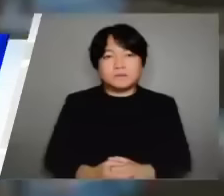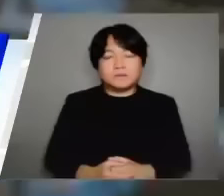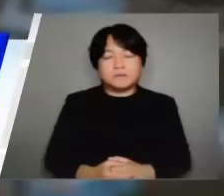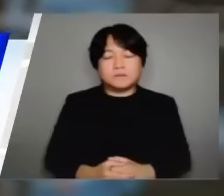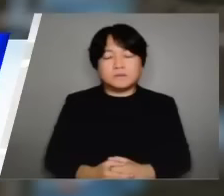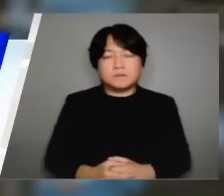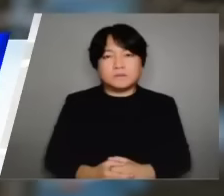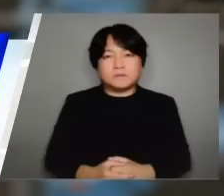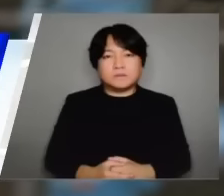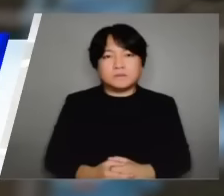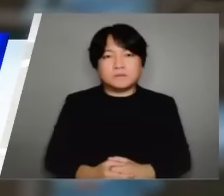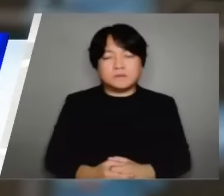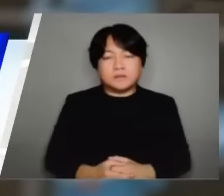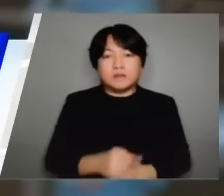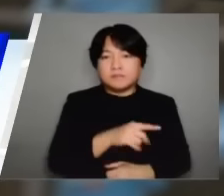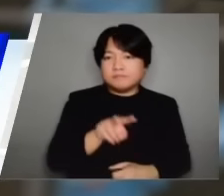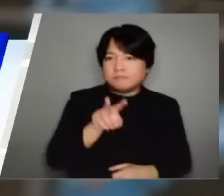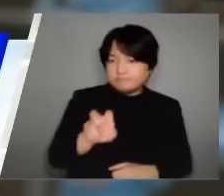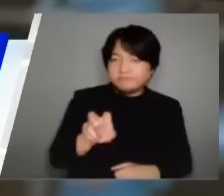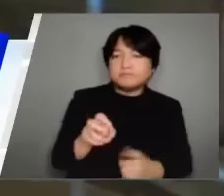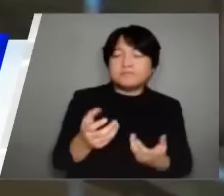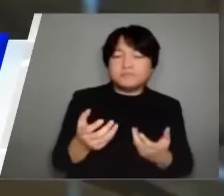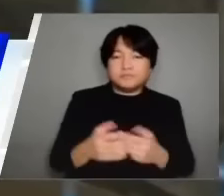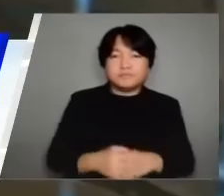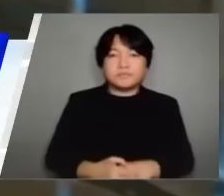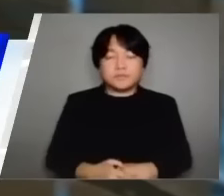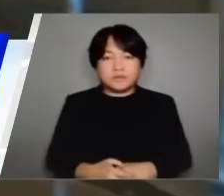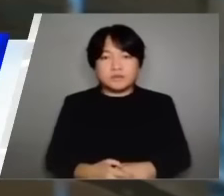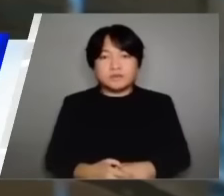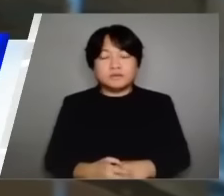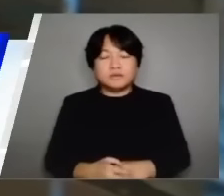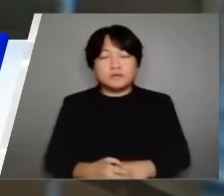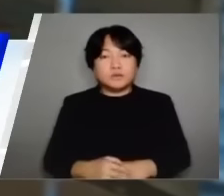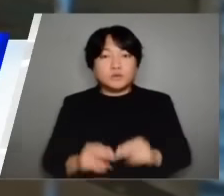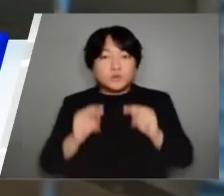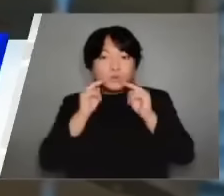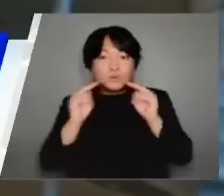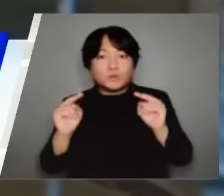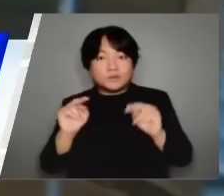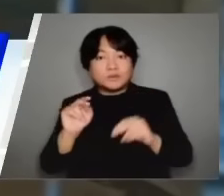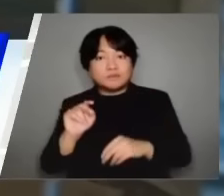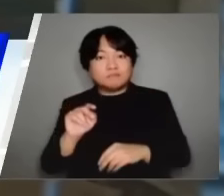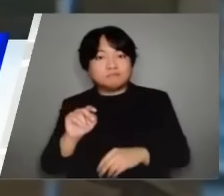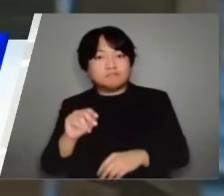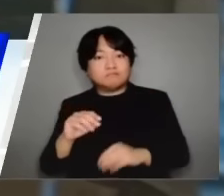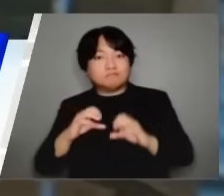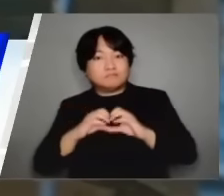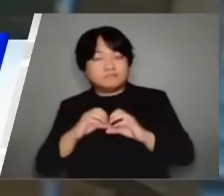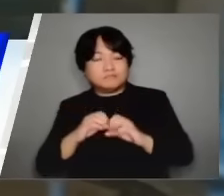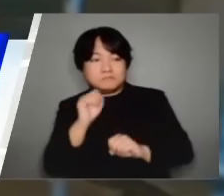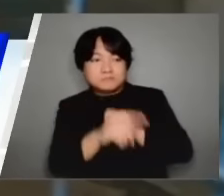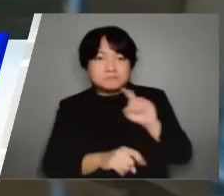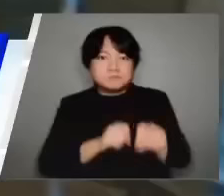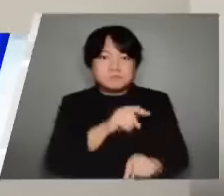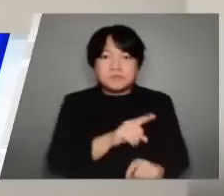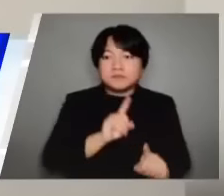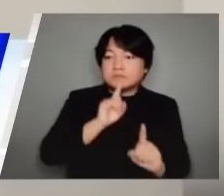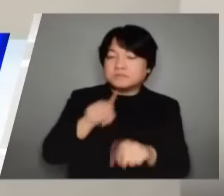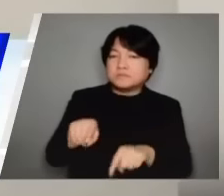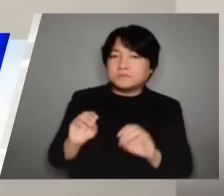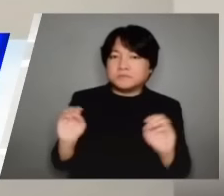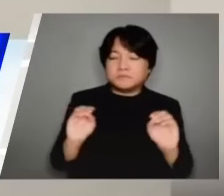akto sinubukan ng gemy Regional TV one Western Visayas nakunan ng pahayag ang suspek pero tumanggi siyang humarap sa camera